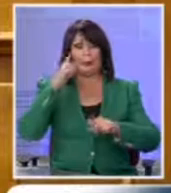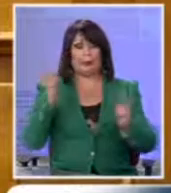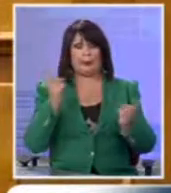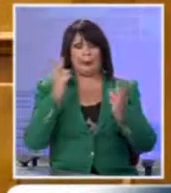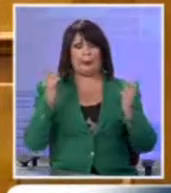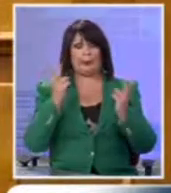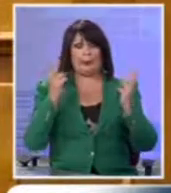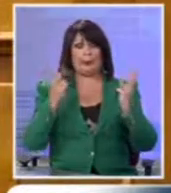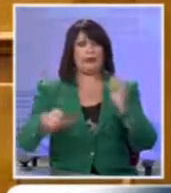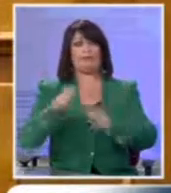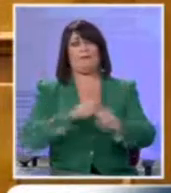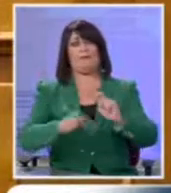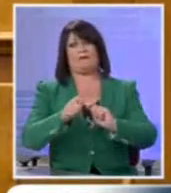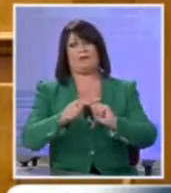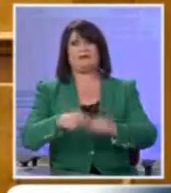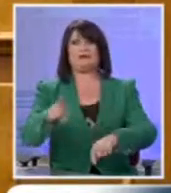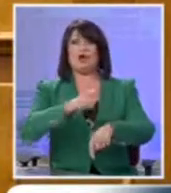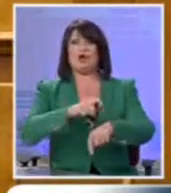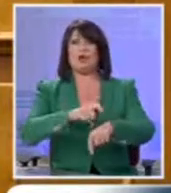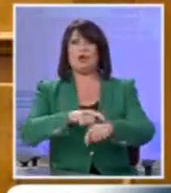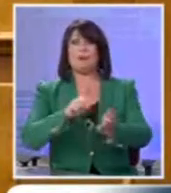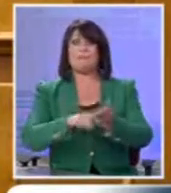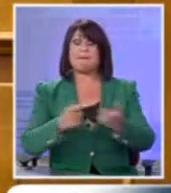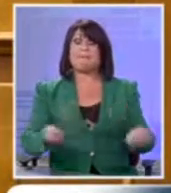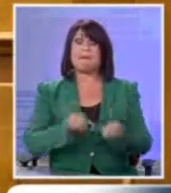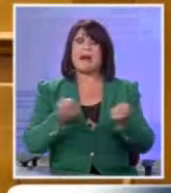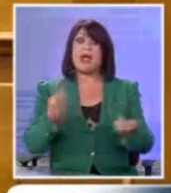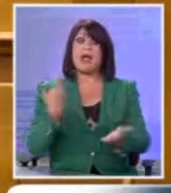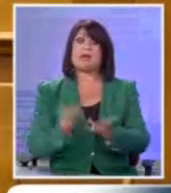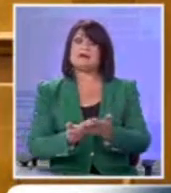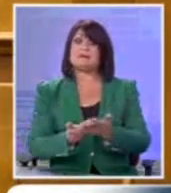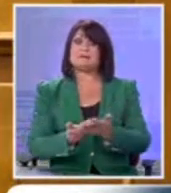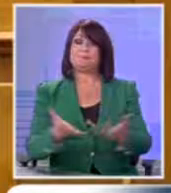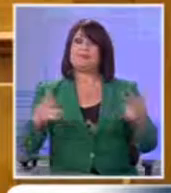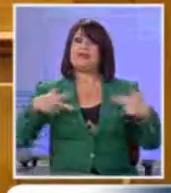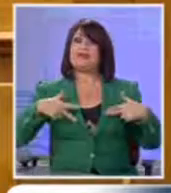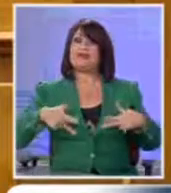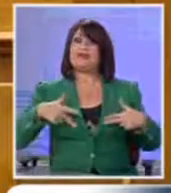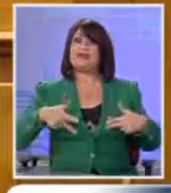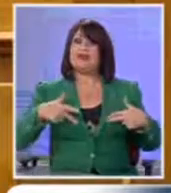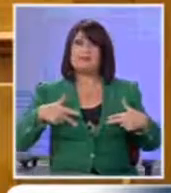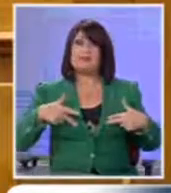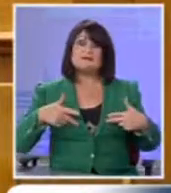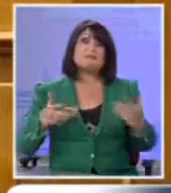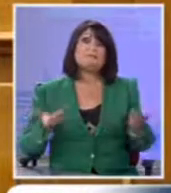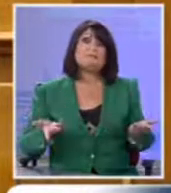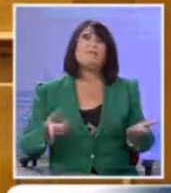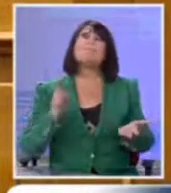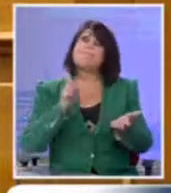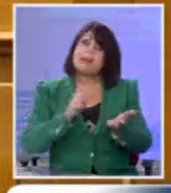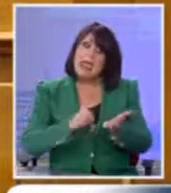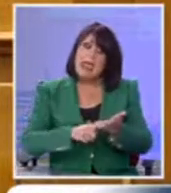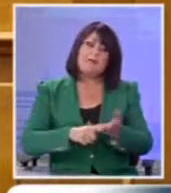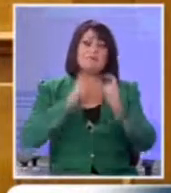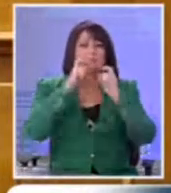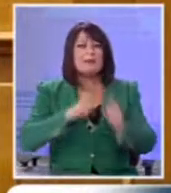αμπερόφιλοσόφους. Ήρθε η ώρα για πράξη. Αυτή η κυβέρνηση είναι καταδικασμένη να πετύχει και